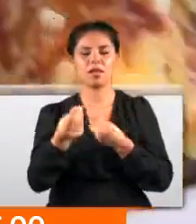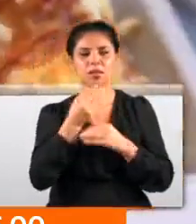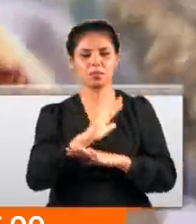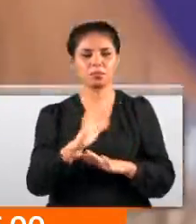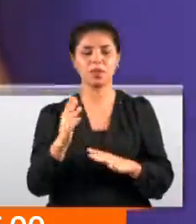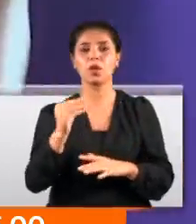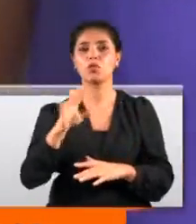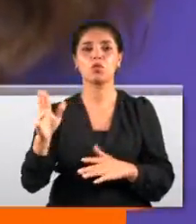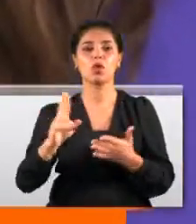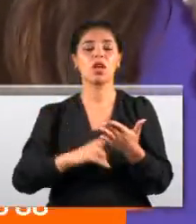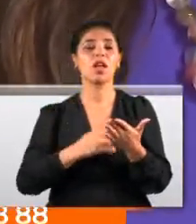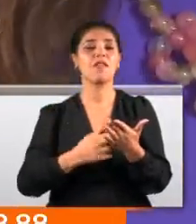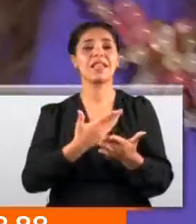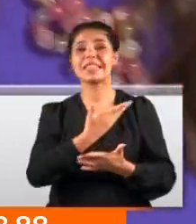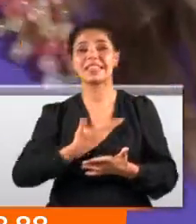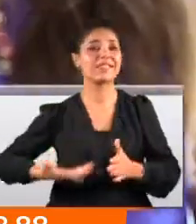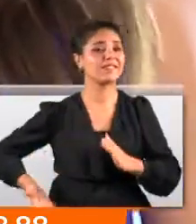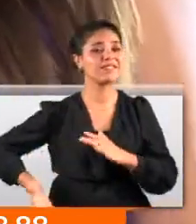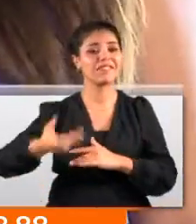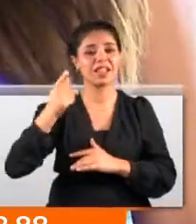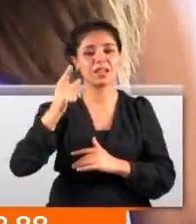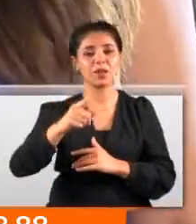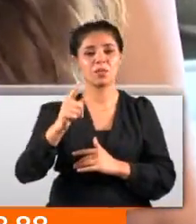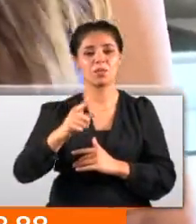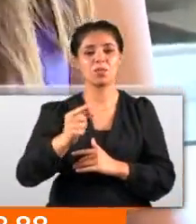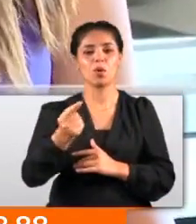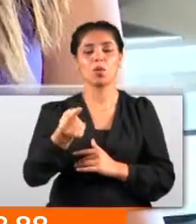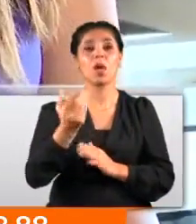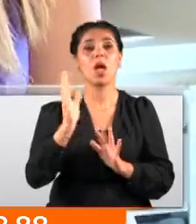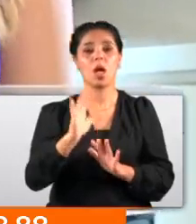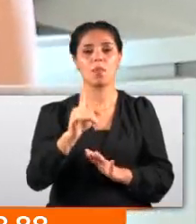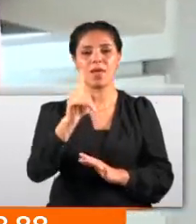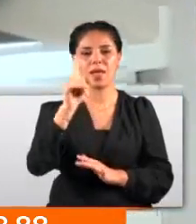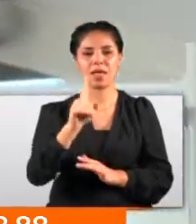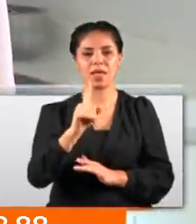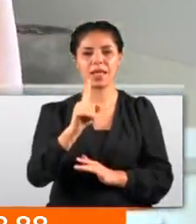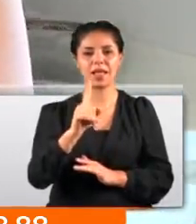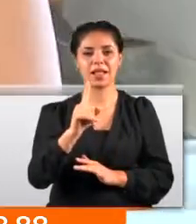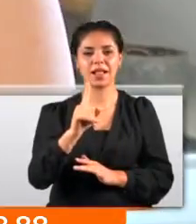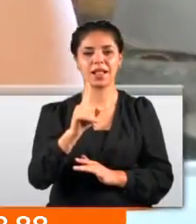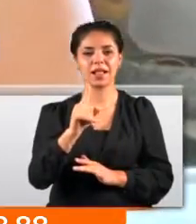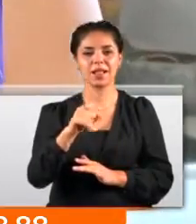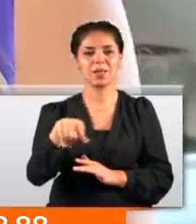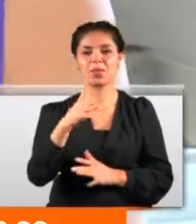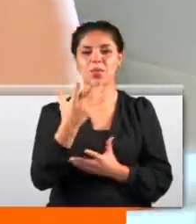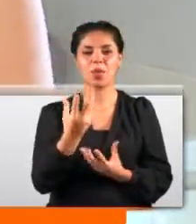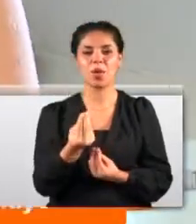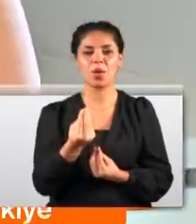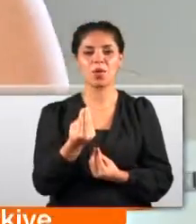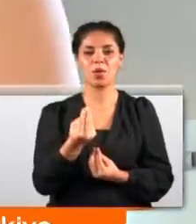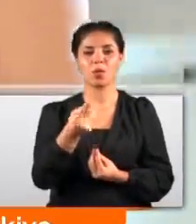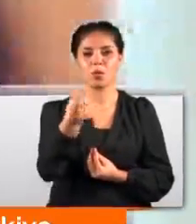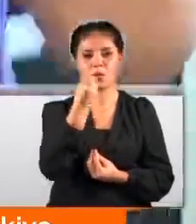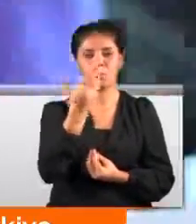Çocukların kahvaltıda en çok sevdiği besinlerden biri bu gevrekler ama bunu yiyip okula gittiklerinde... Evet, ne oluyor? Bunu yiyip